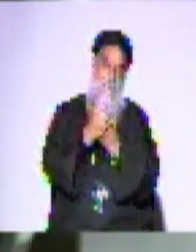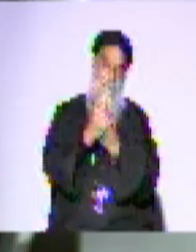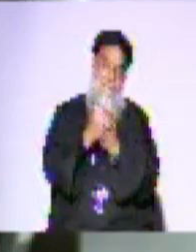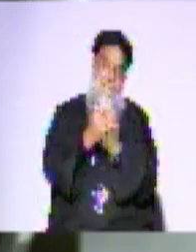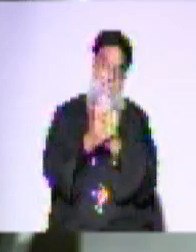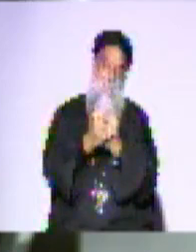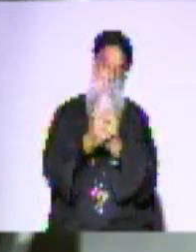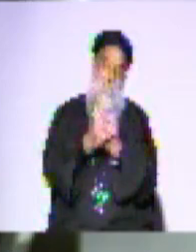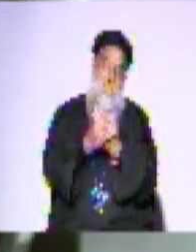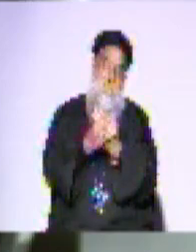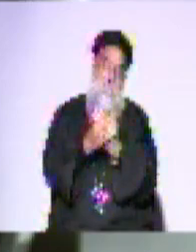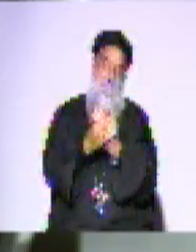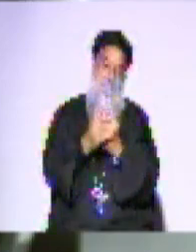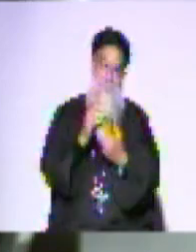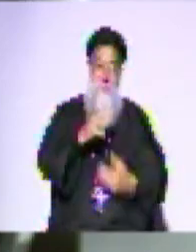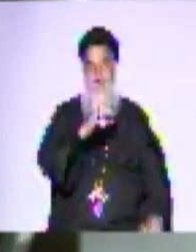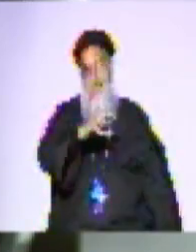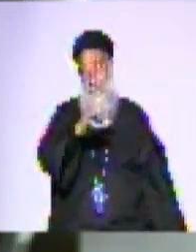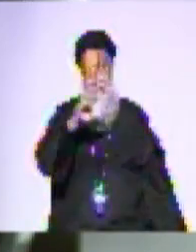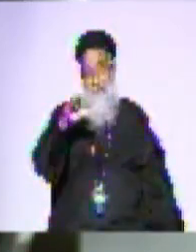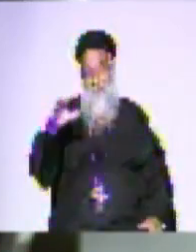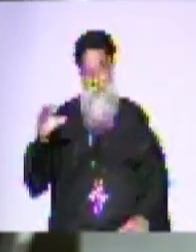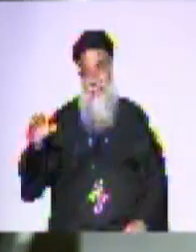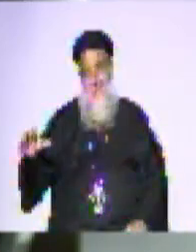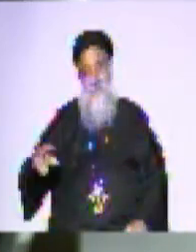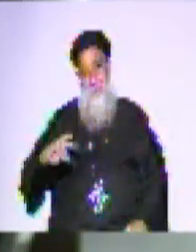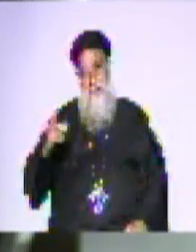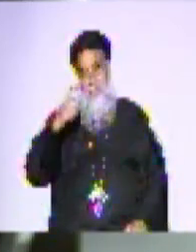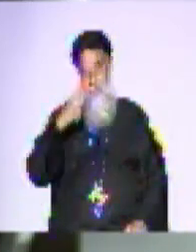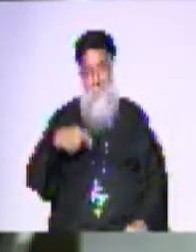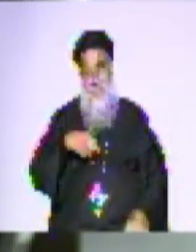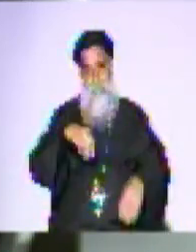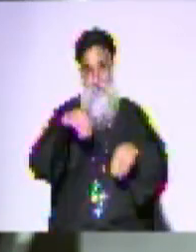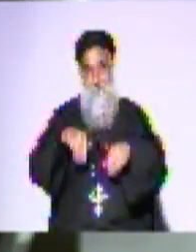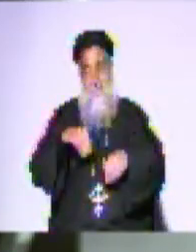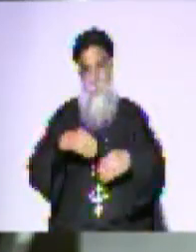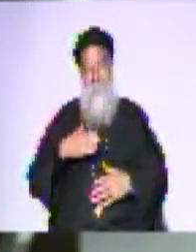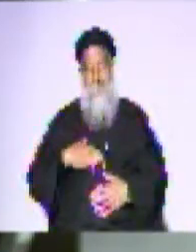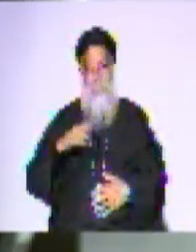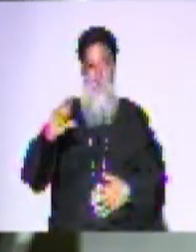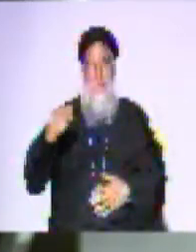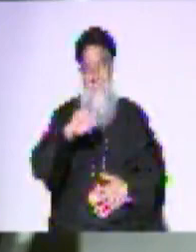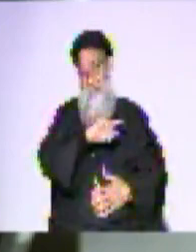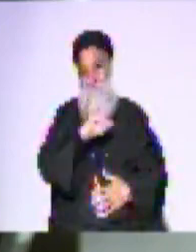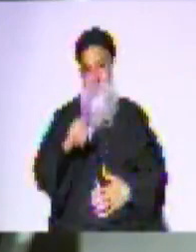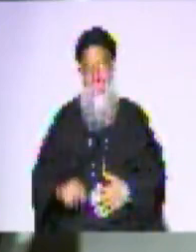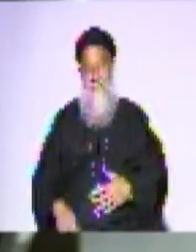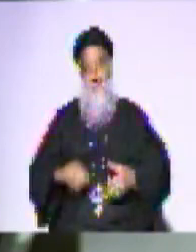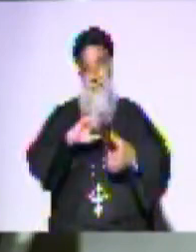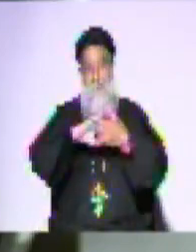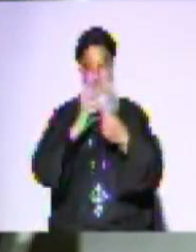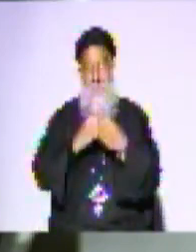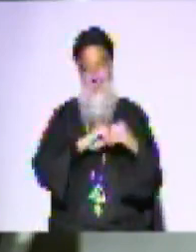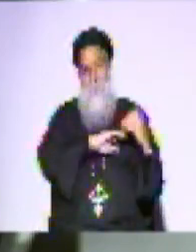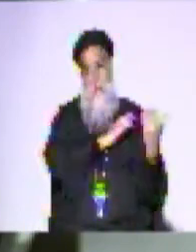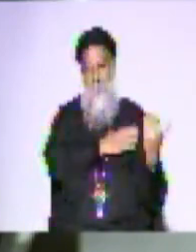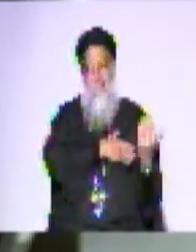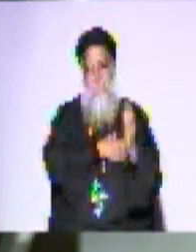بيعتبروا معموديات الطوائف وكده زي معموديتنا لا ما هي دي مرتبطة